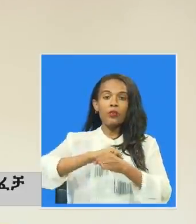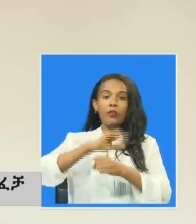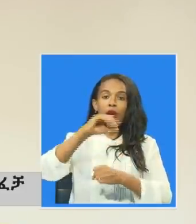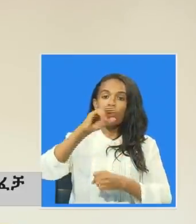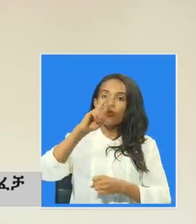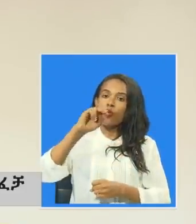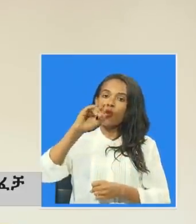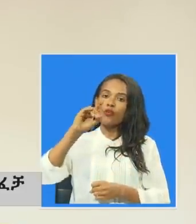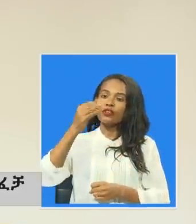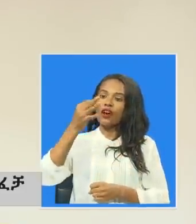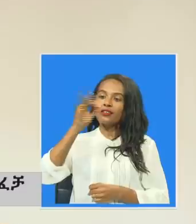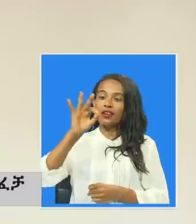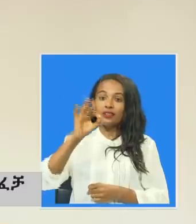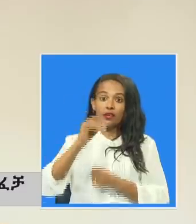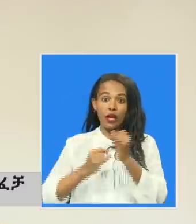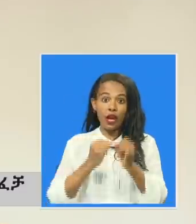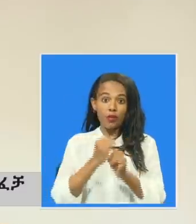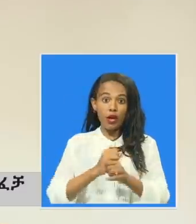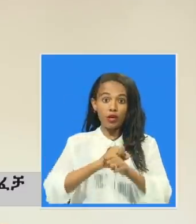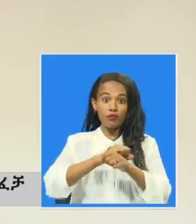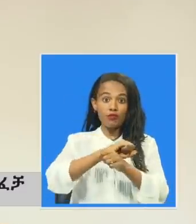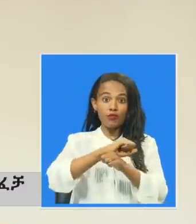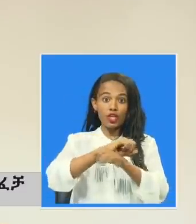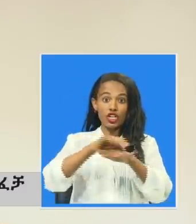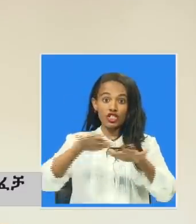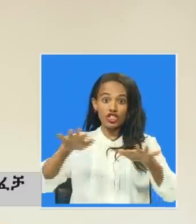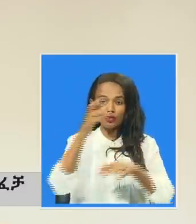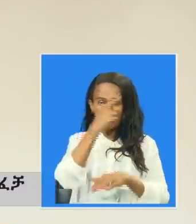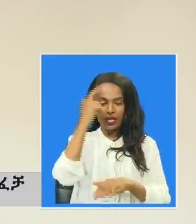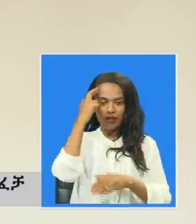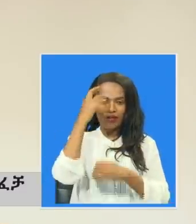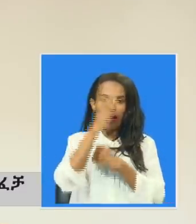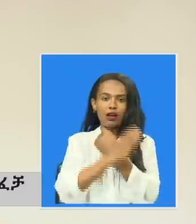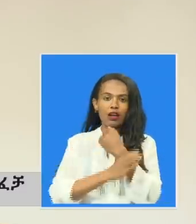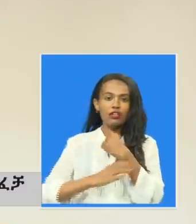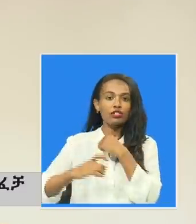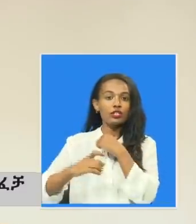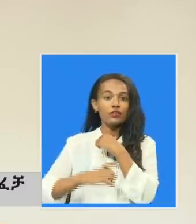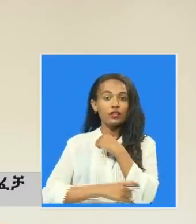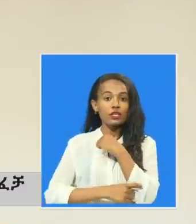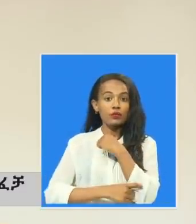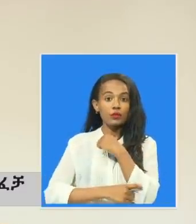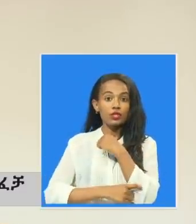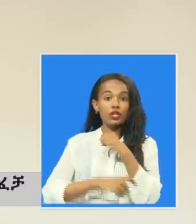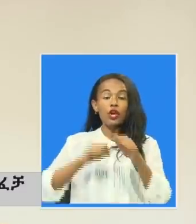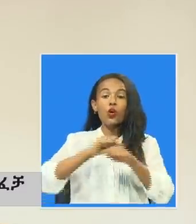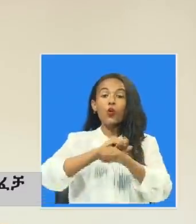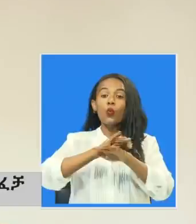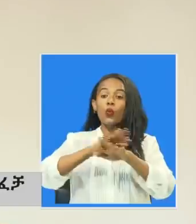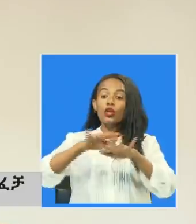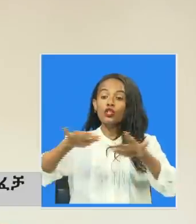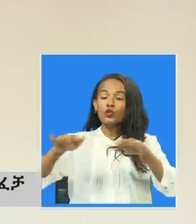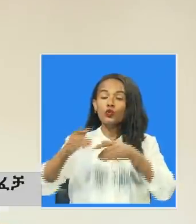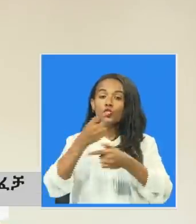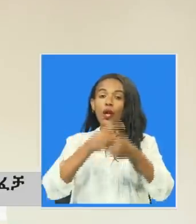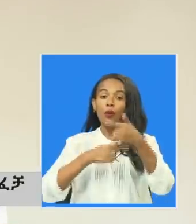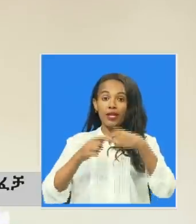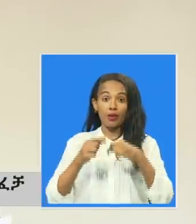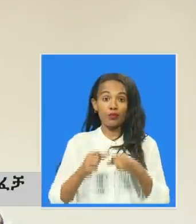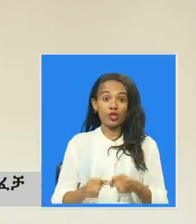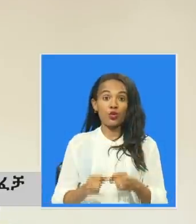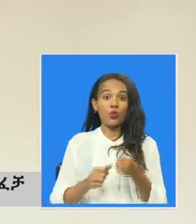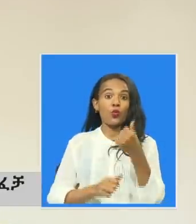በኮቪድ-19 ዓለም አቀፍ ወረርሽኝ ምክንያት ሀገራችን የተፈተነችበት ወረርሽኙ ሊያስከትለው